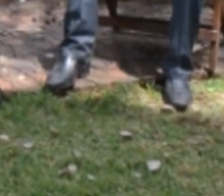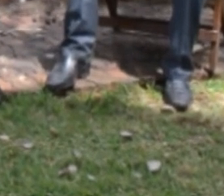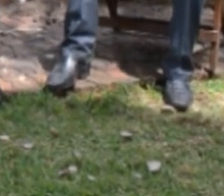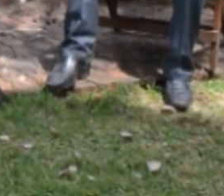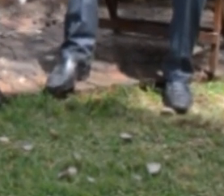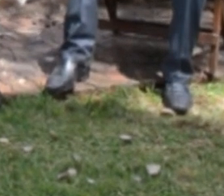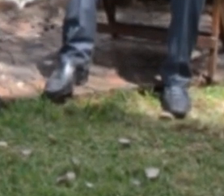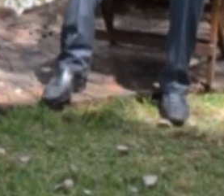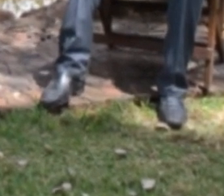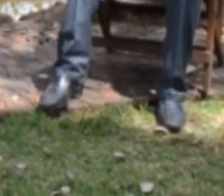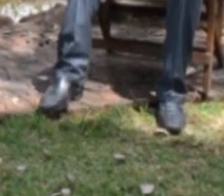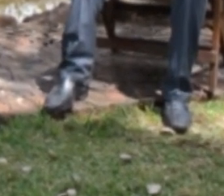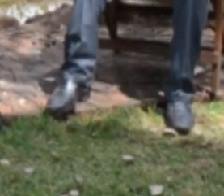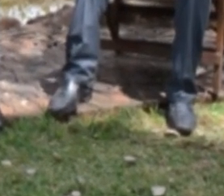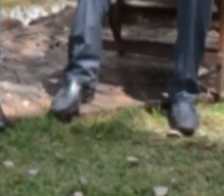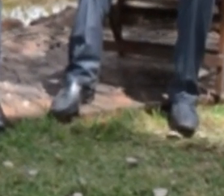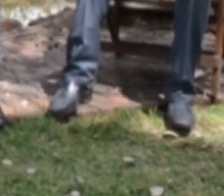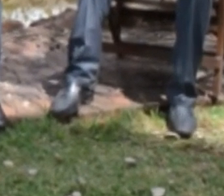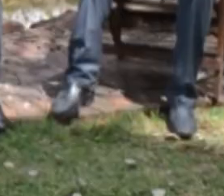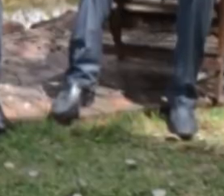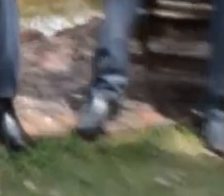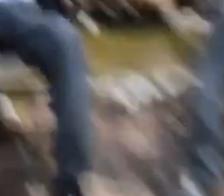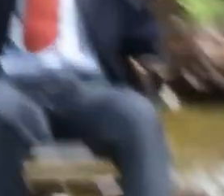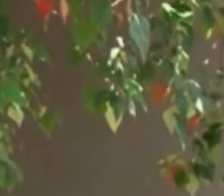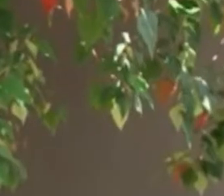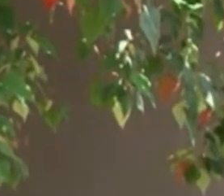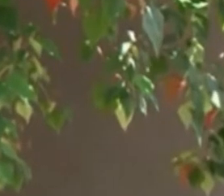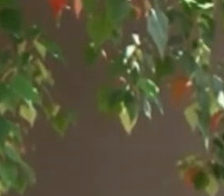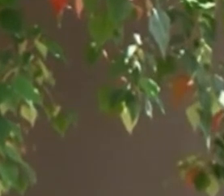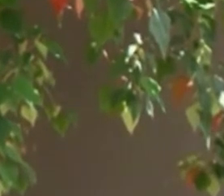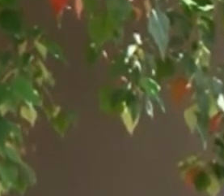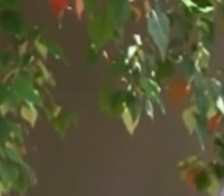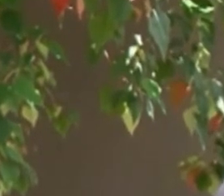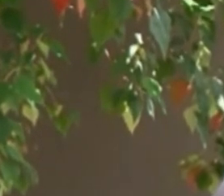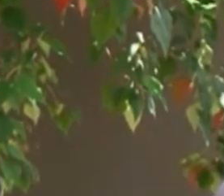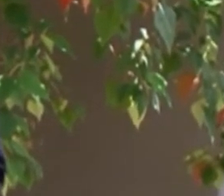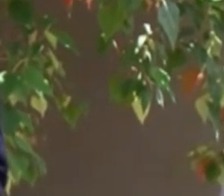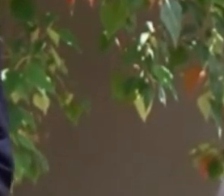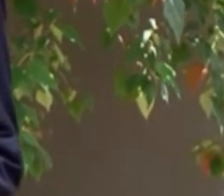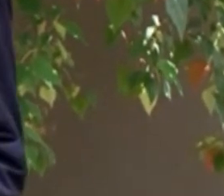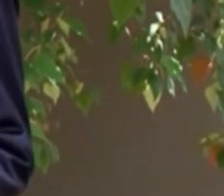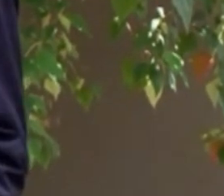kuzidzora. Mafupa kwekwebede, mafupa kwekwebede, mafupa